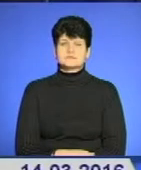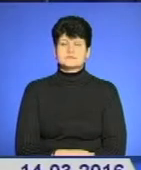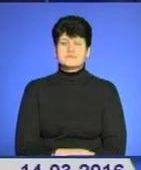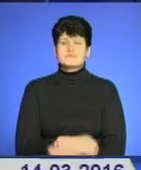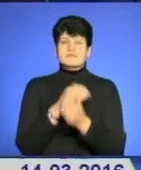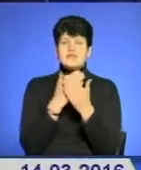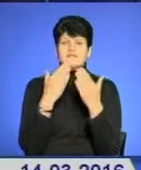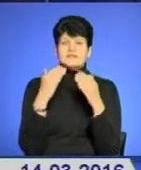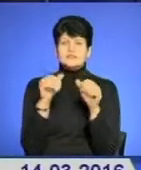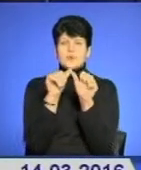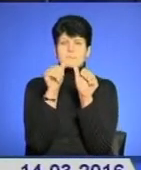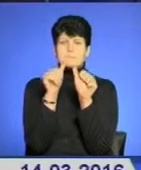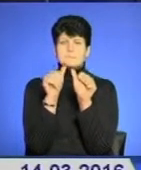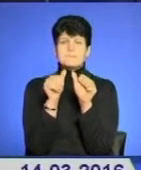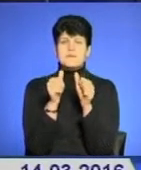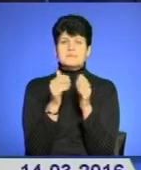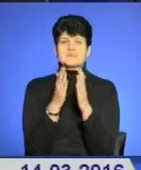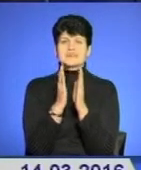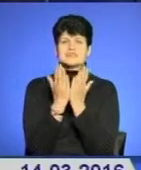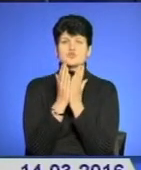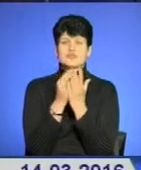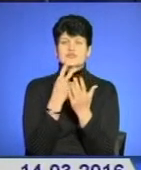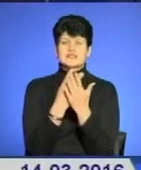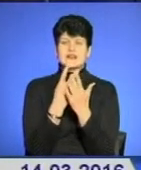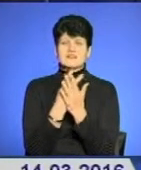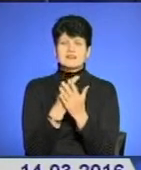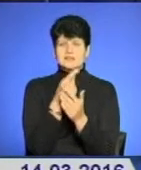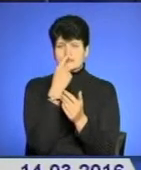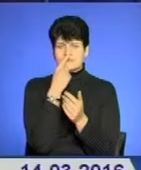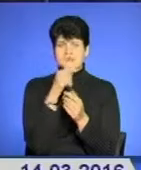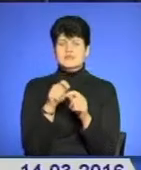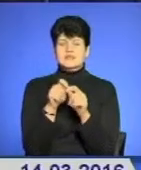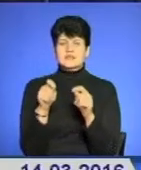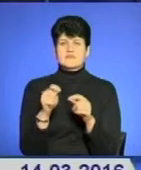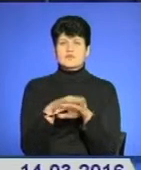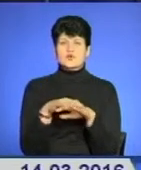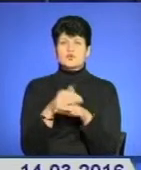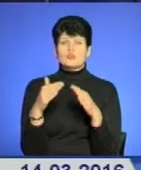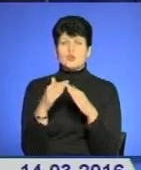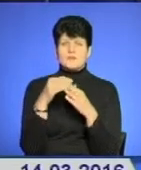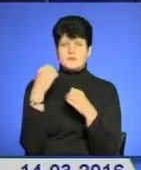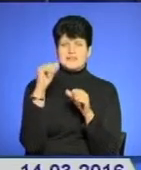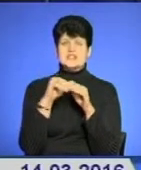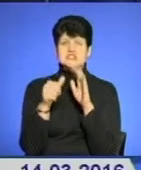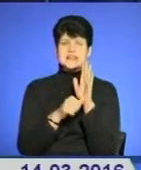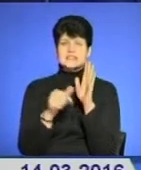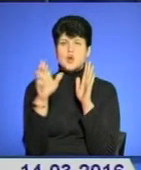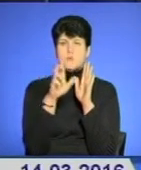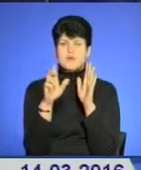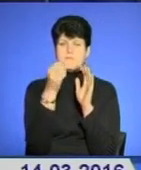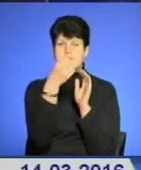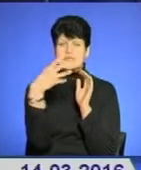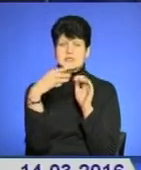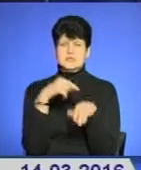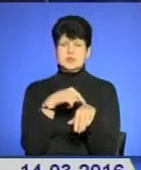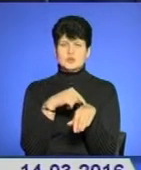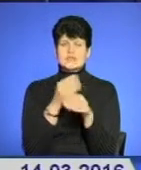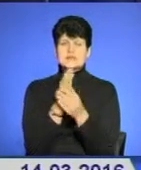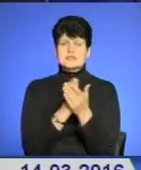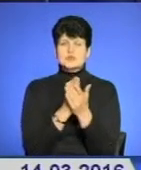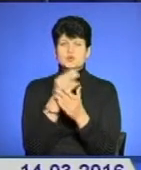Виставку пам'яті книжкових знаків Ярослава Омеляна незабаром відкриють у Народному домі перемоги. 16 березня о 15-й годині